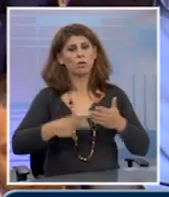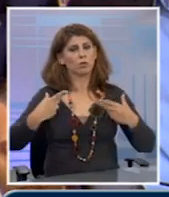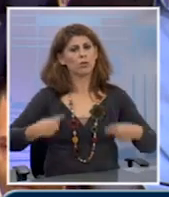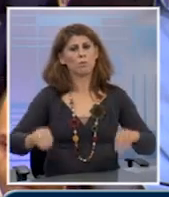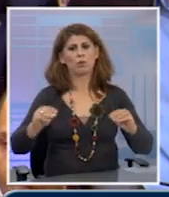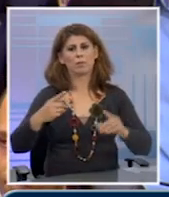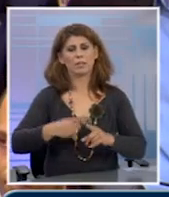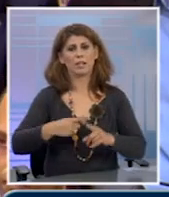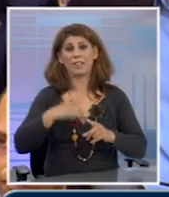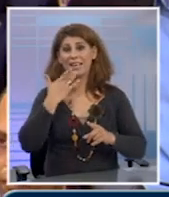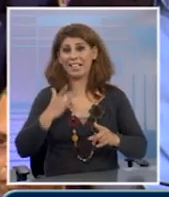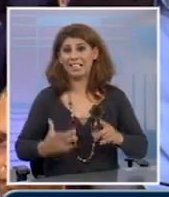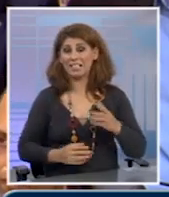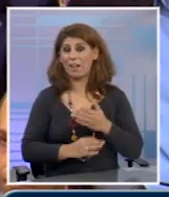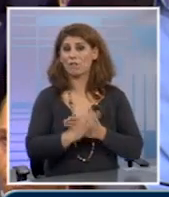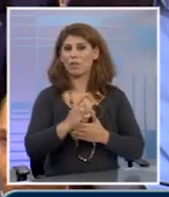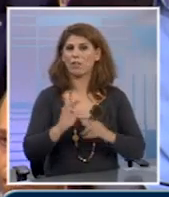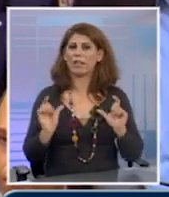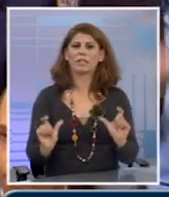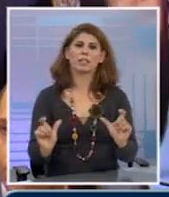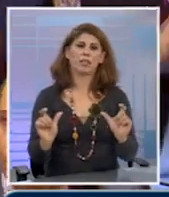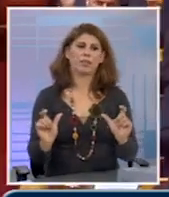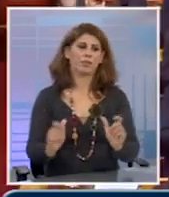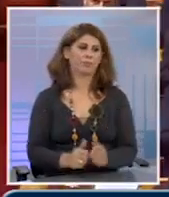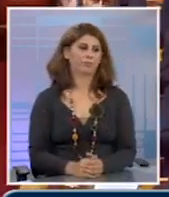πατρίδας η χρυσή αυγή θα